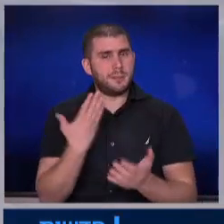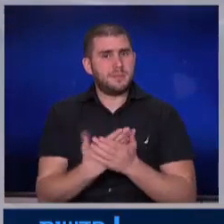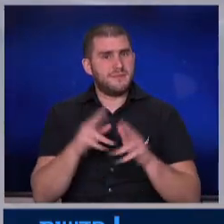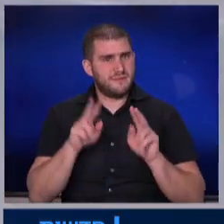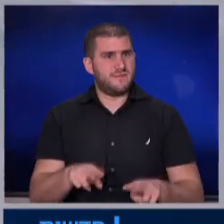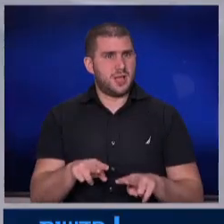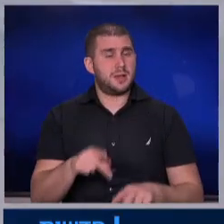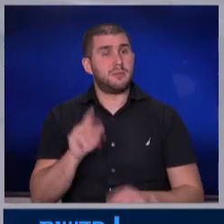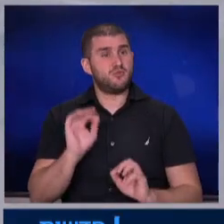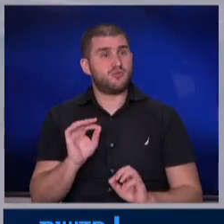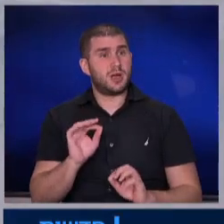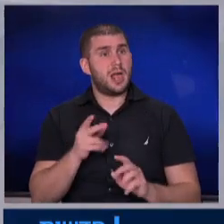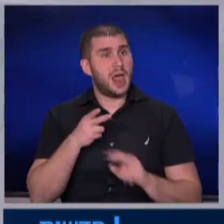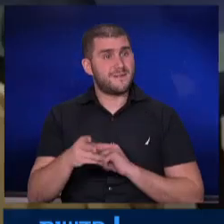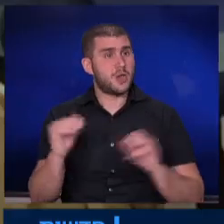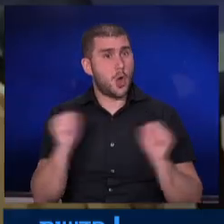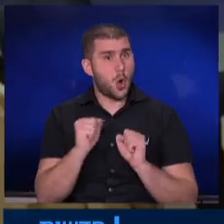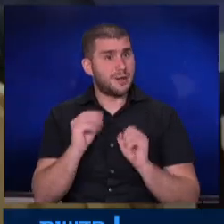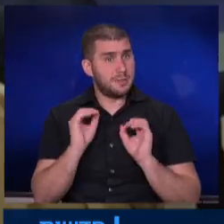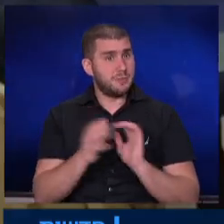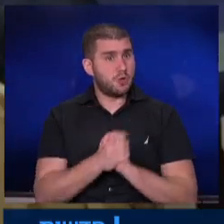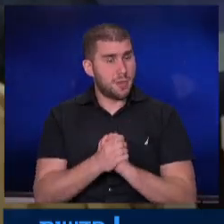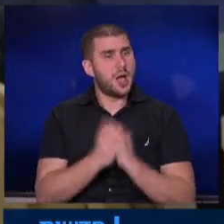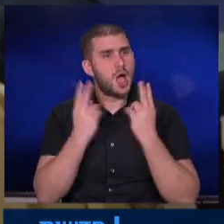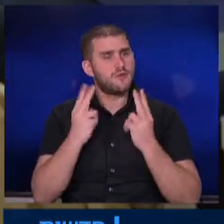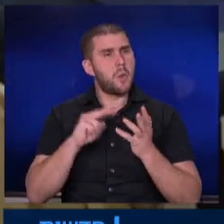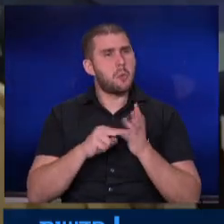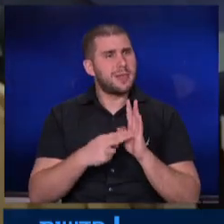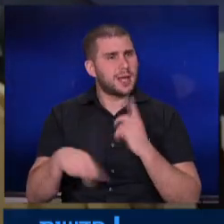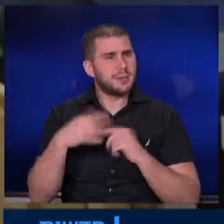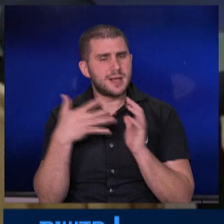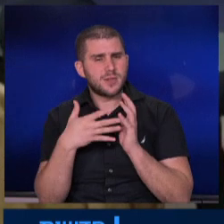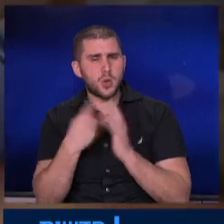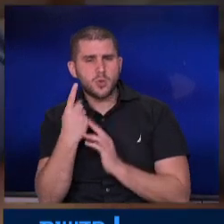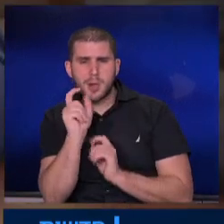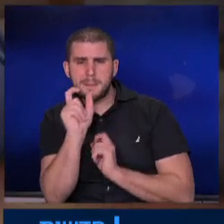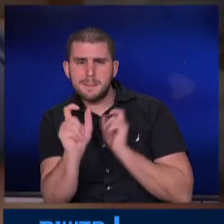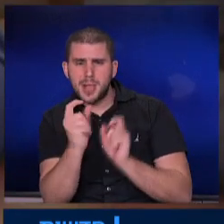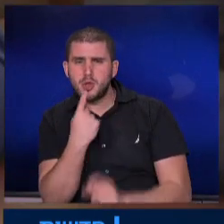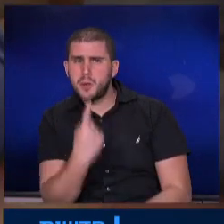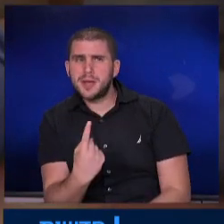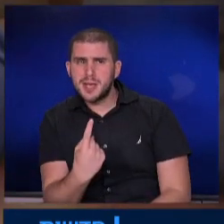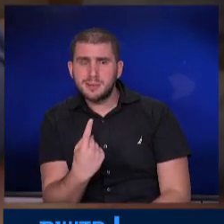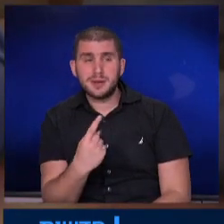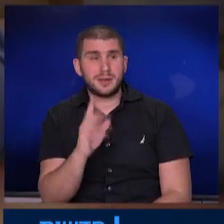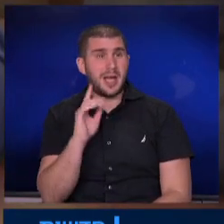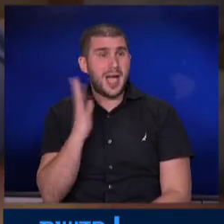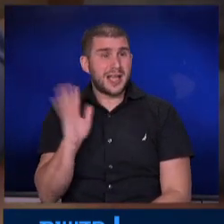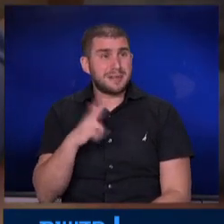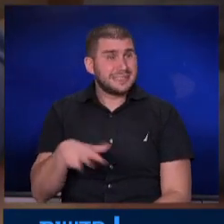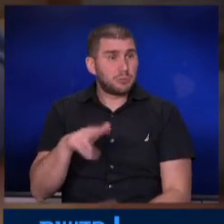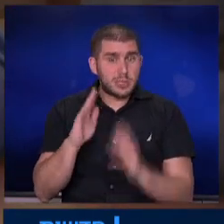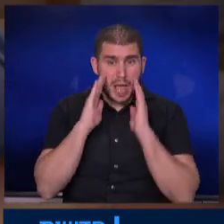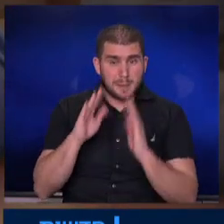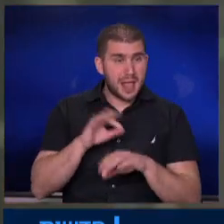פעם. כדי שנעבור את החורף הזה בשלום, חשוב כי הפוליטיקאים יבדקו כל מילה שלהם, שהרי רק אם הציבור